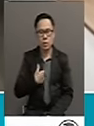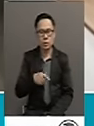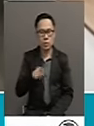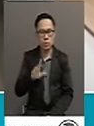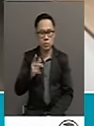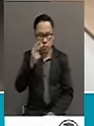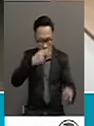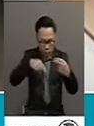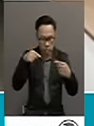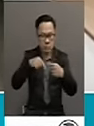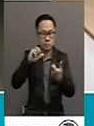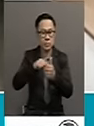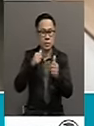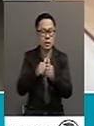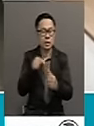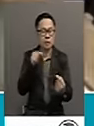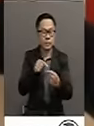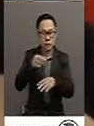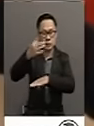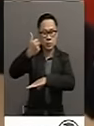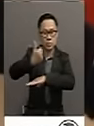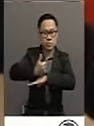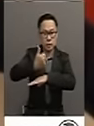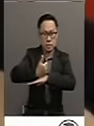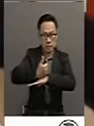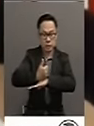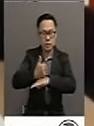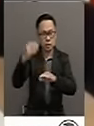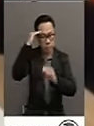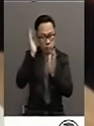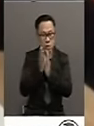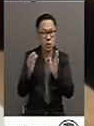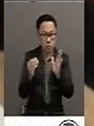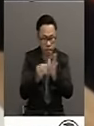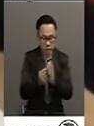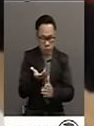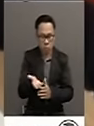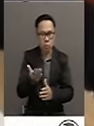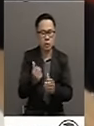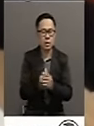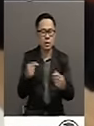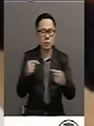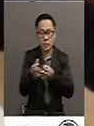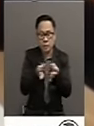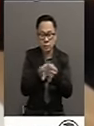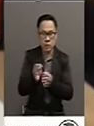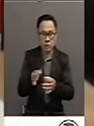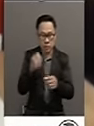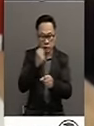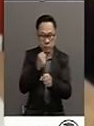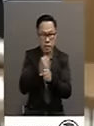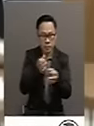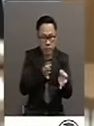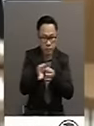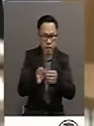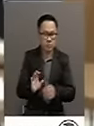สานิทนะจากการที่ไปนั่งเป็นที่ปรึกษาให้กับบริษัทไทยเบเวอร์เรจนะครับแล้วก็รับเงินเดือนเดือนละ